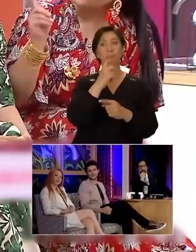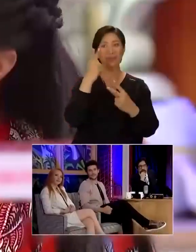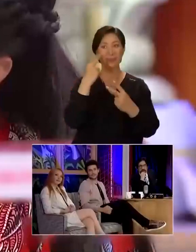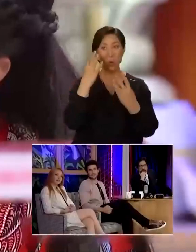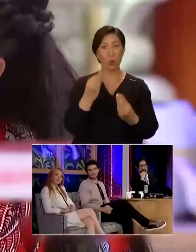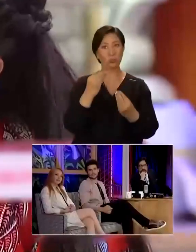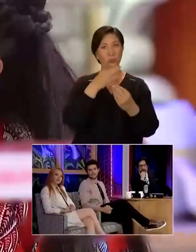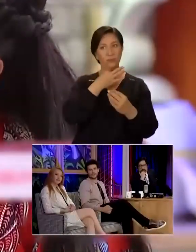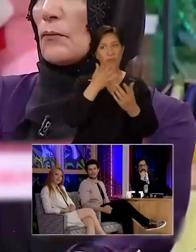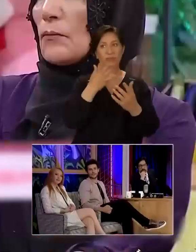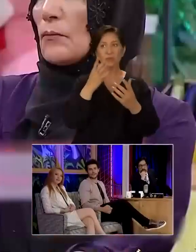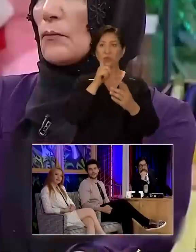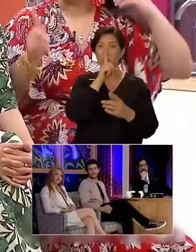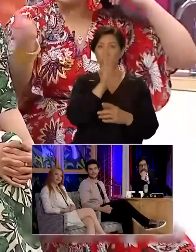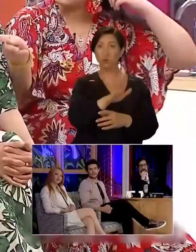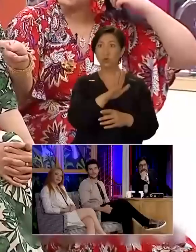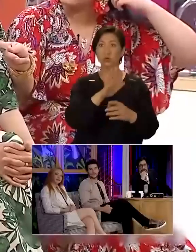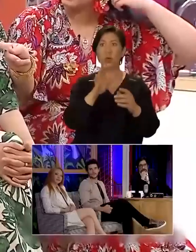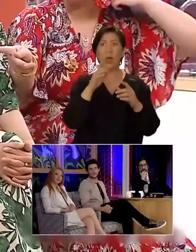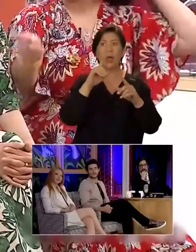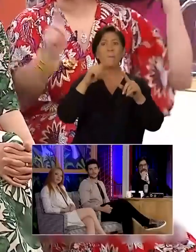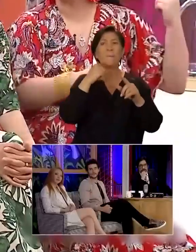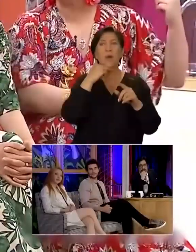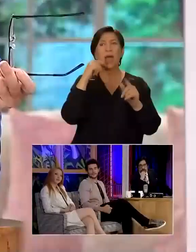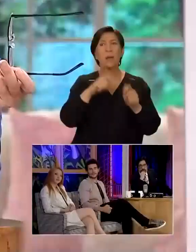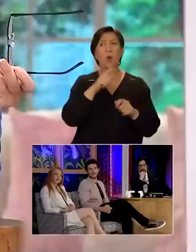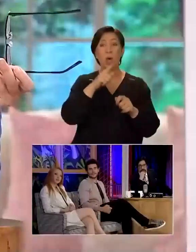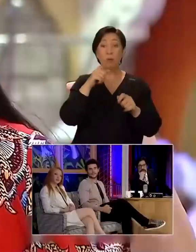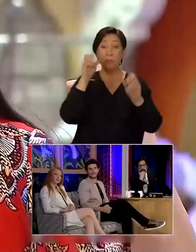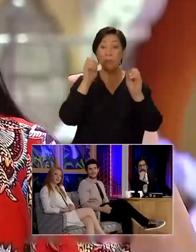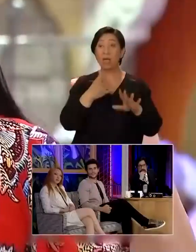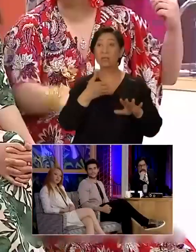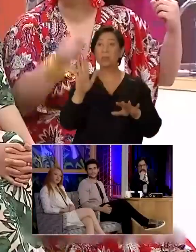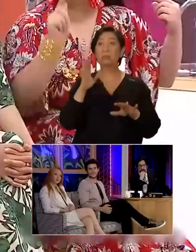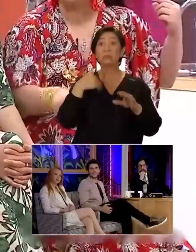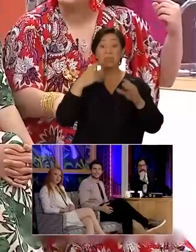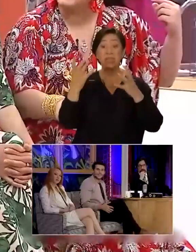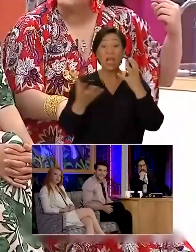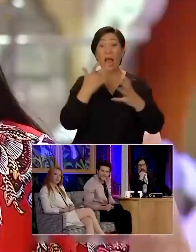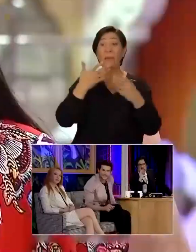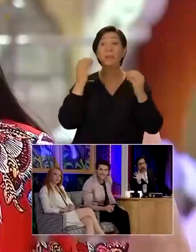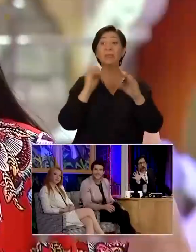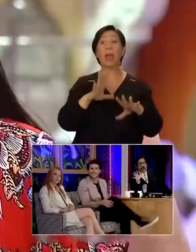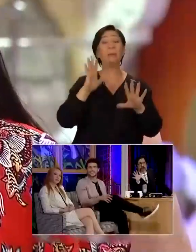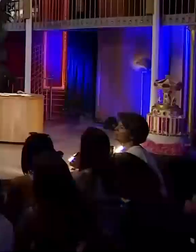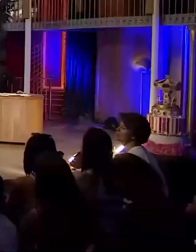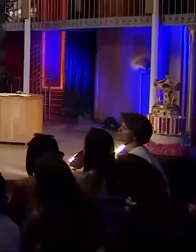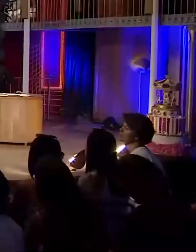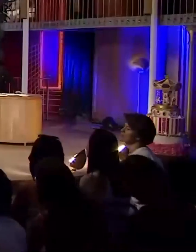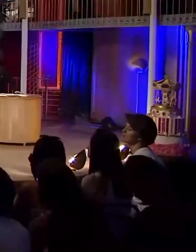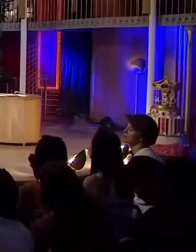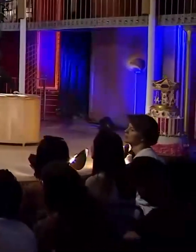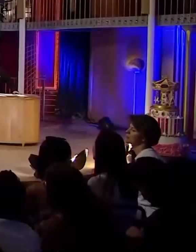çıkar. Doğru düzgün konuş. Tamam. Mahsız yapıyor. O zaman yapma. Yakarım giderim. Sağlıklı. Yakarım giderim.